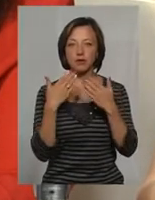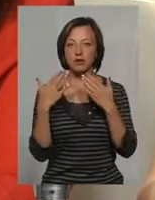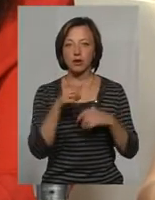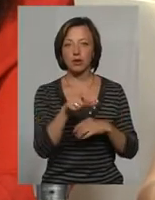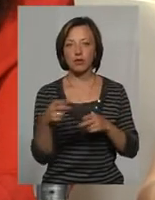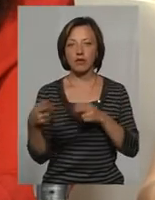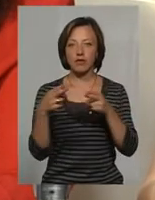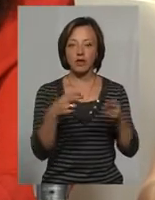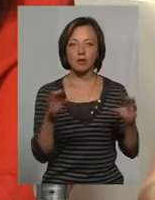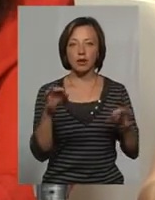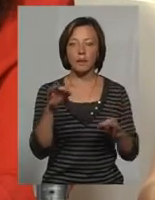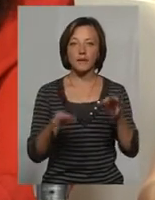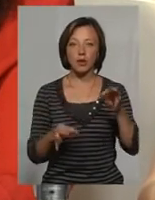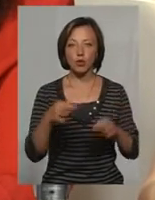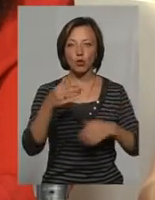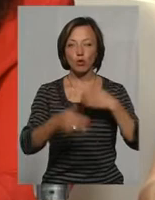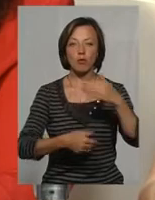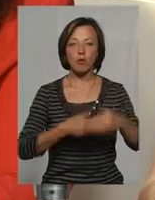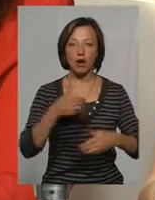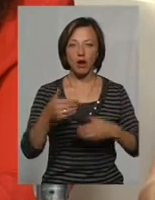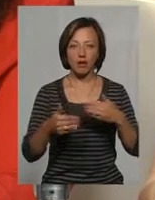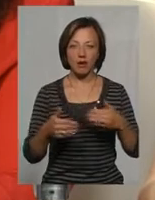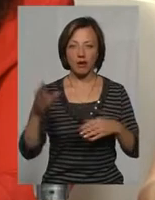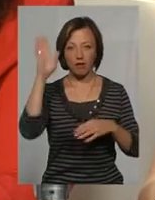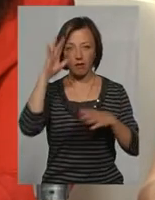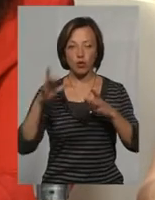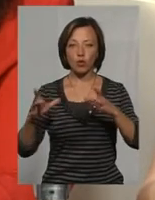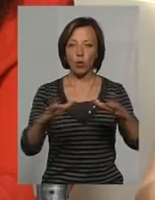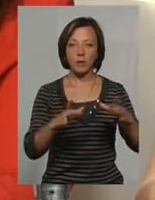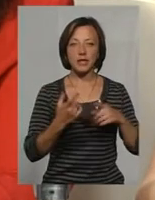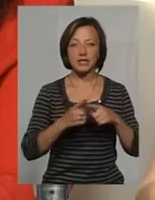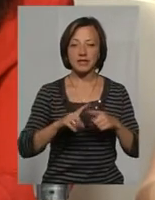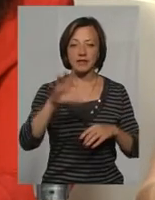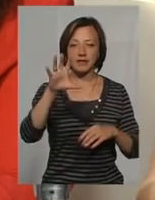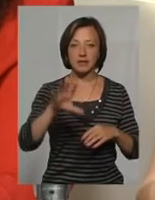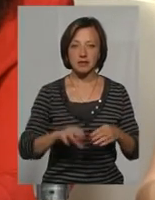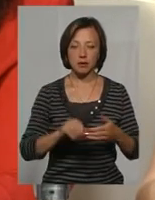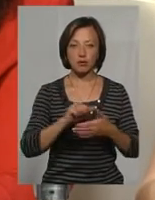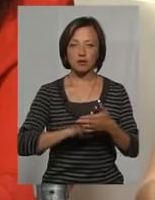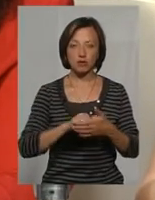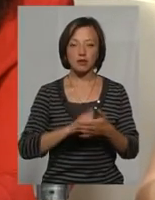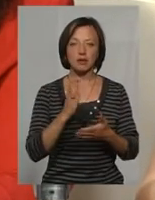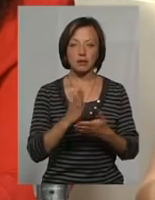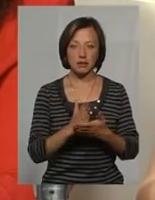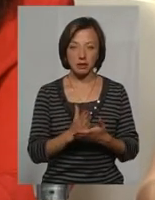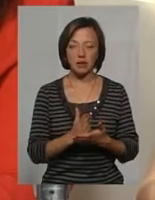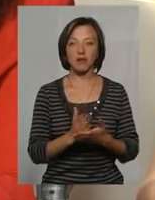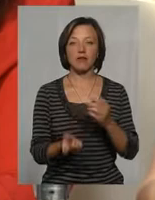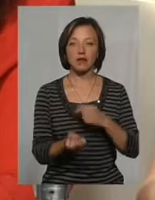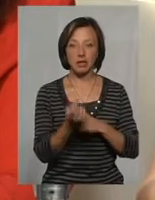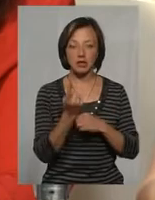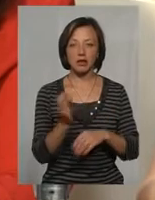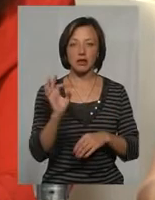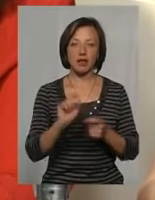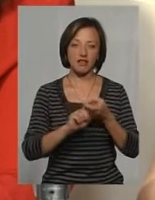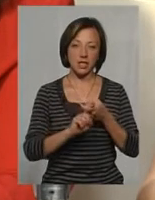виїзду на природу, купання у відкритих водоймах. Ці всі передумови є причинами